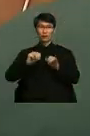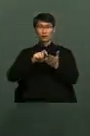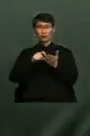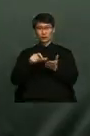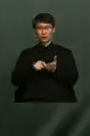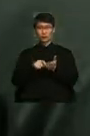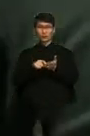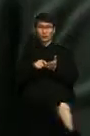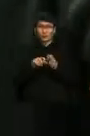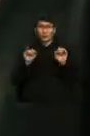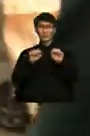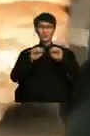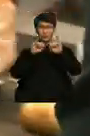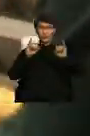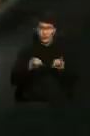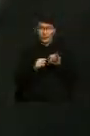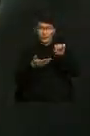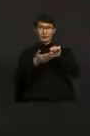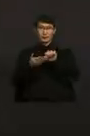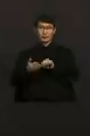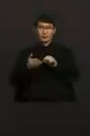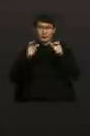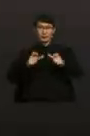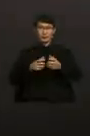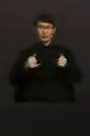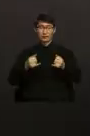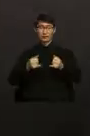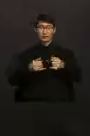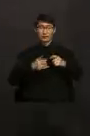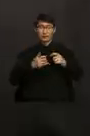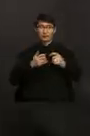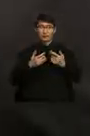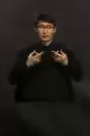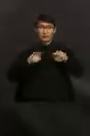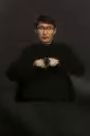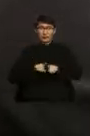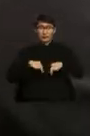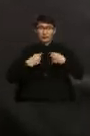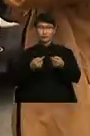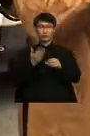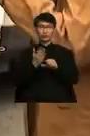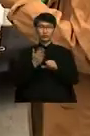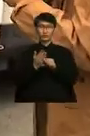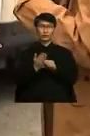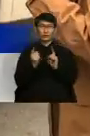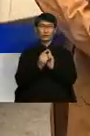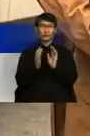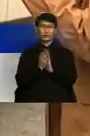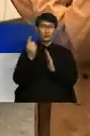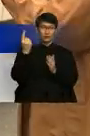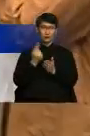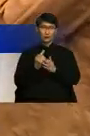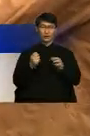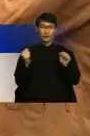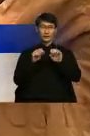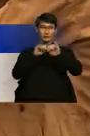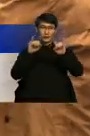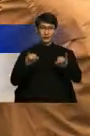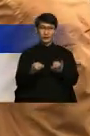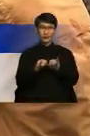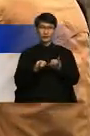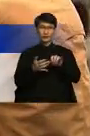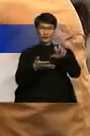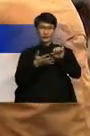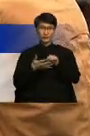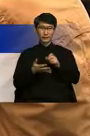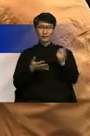예상되는 가운데 아이스팩 수거 작업에 주민들도 적극적으로 참여하고 있습니다. 이렇게 직접 오셔가지고 아이스팩을